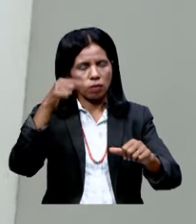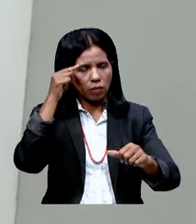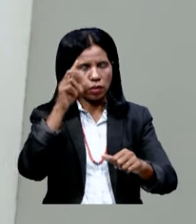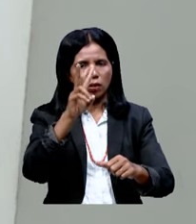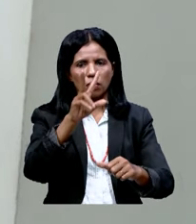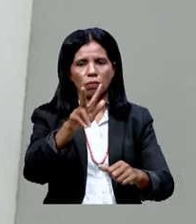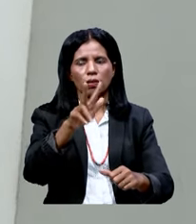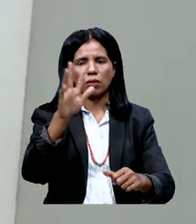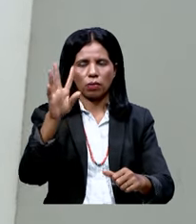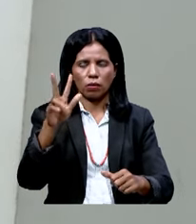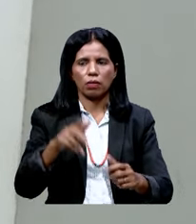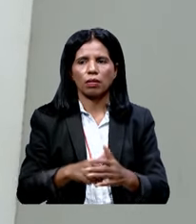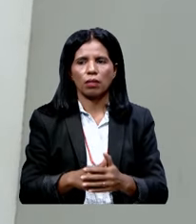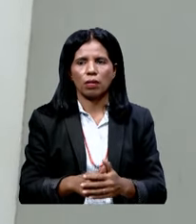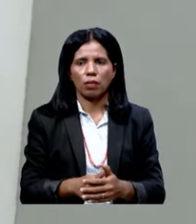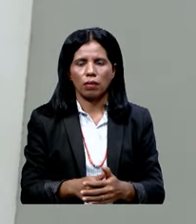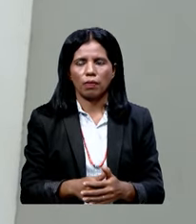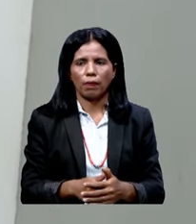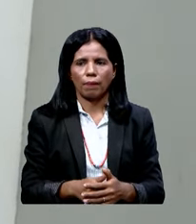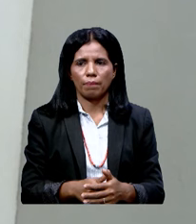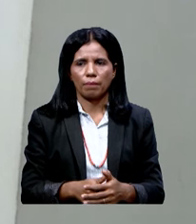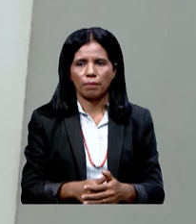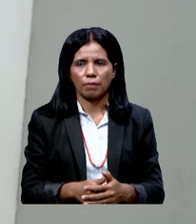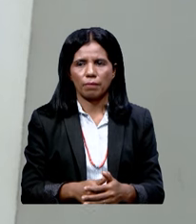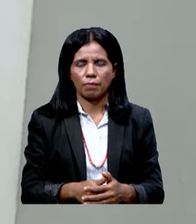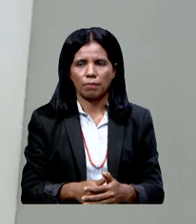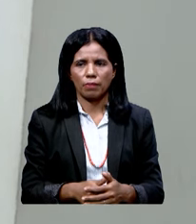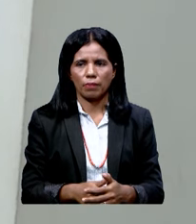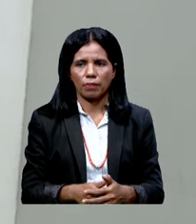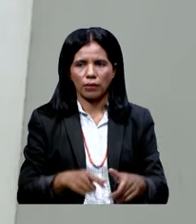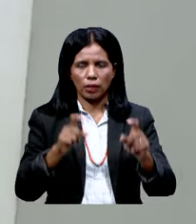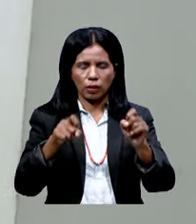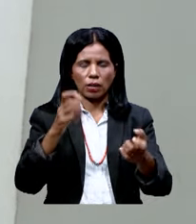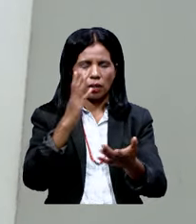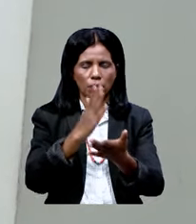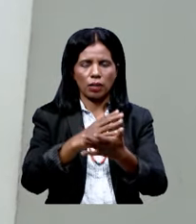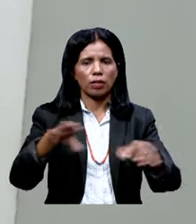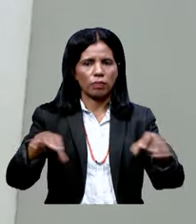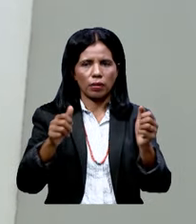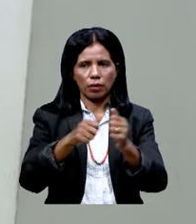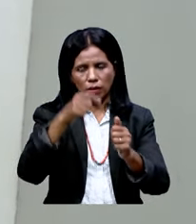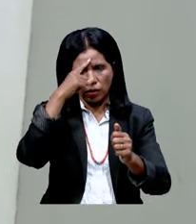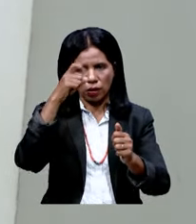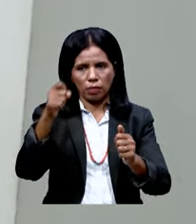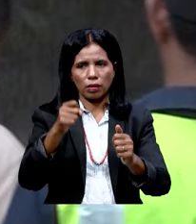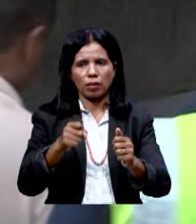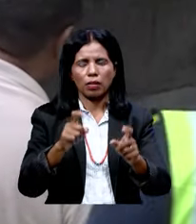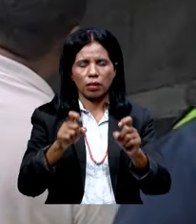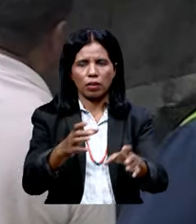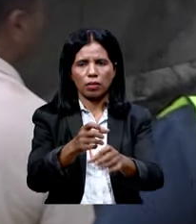dal tolutiana da rua tiana dal tolutan ne ten hapara kontrato tamba ne ten ki simural